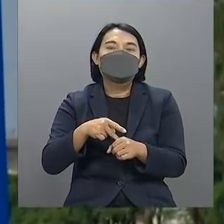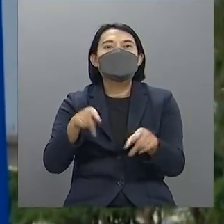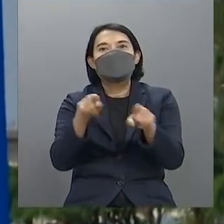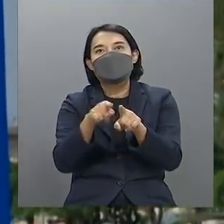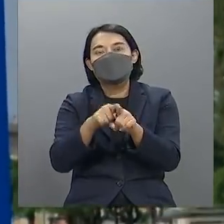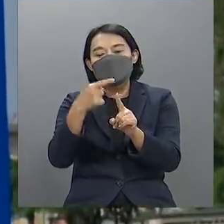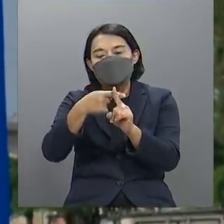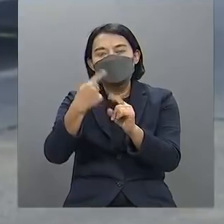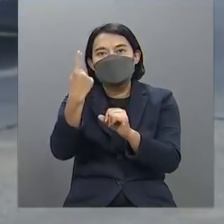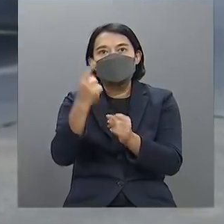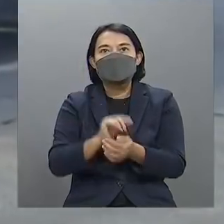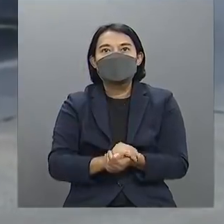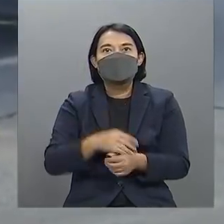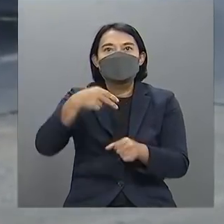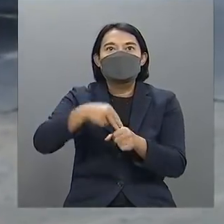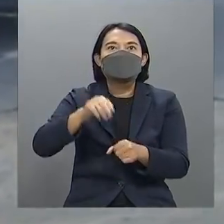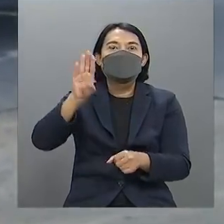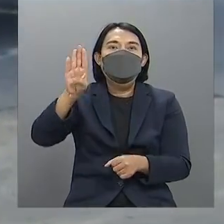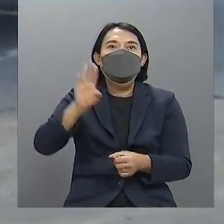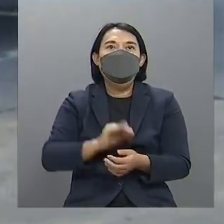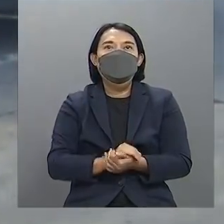นซินคุณผู้ชมเตรียมเงินไว้เลยค่ะ